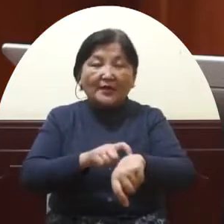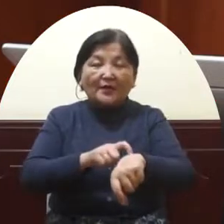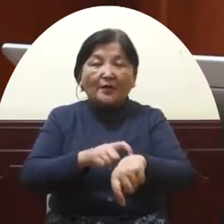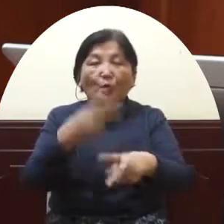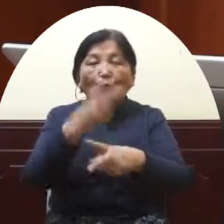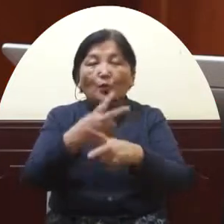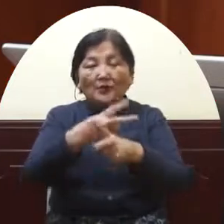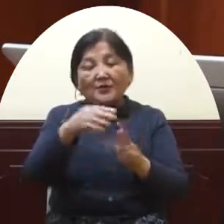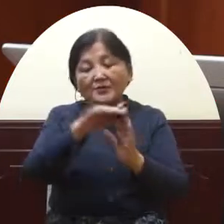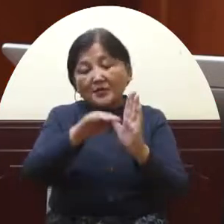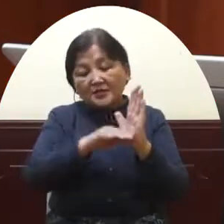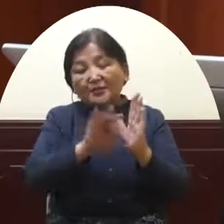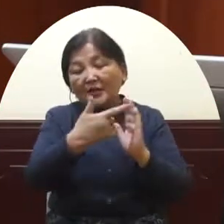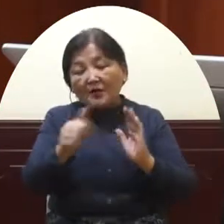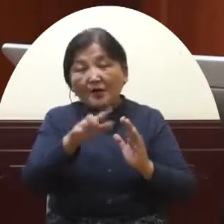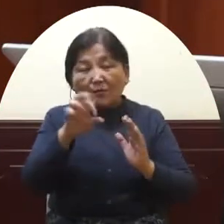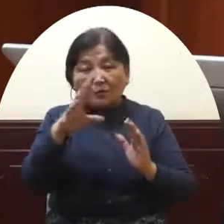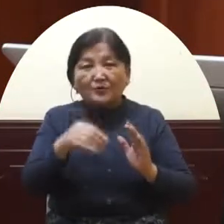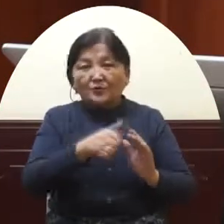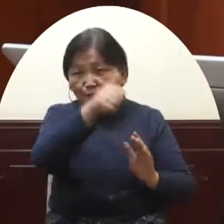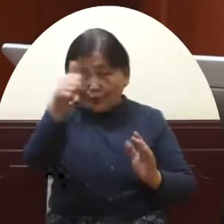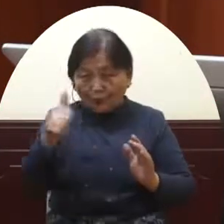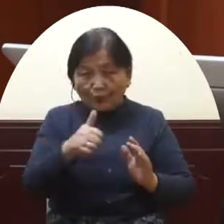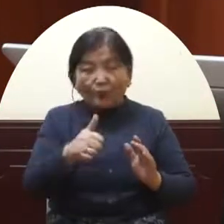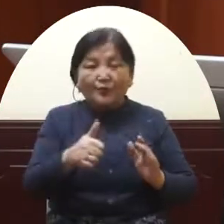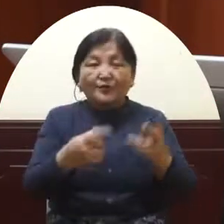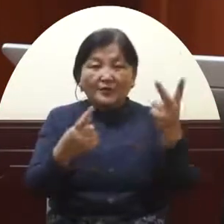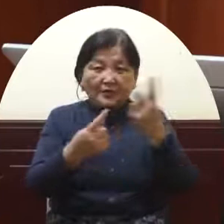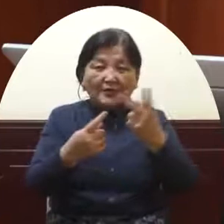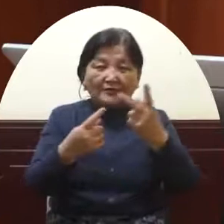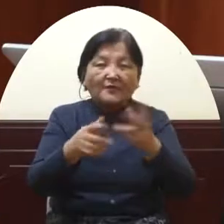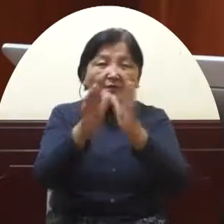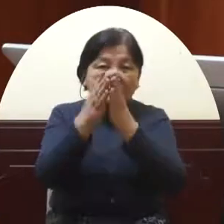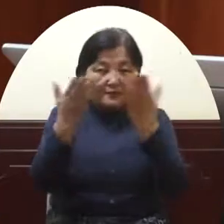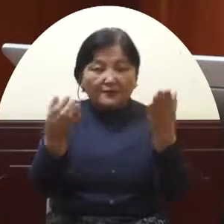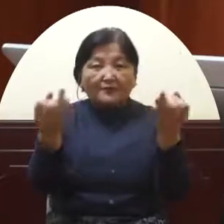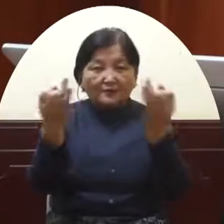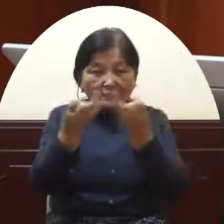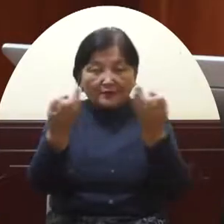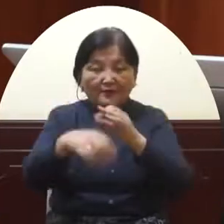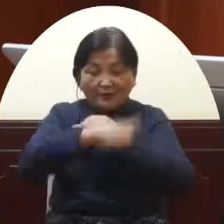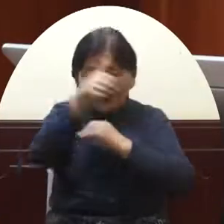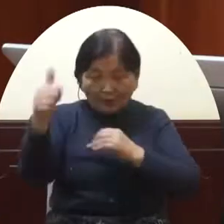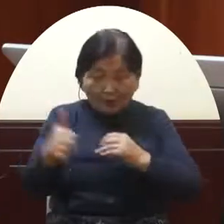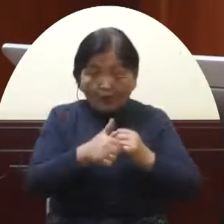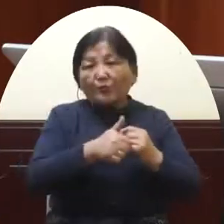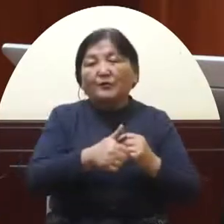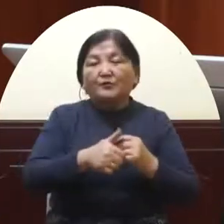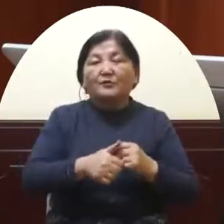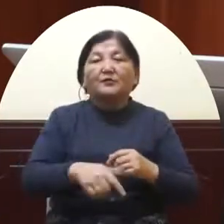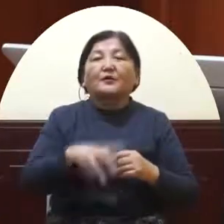бүх хэлбрээр далд сурталчилгаа явуулдаг. Өөрсдөө нэвтрүүлэгт хөтөлдөг, өөрсдөө цаг агаараа мэдээ хөтөлдгийг бид нар